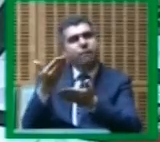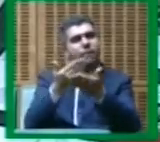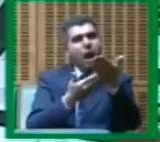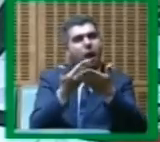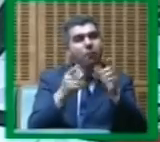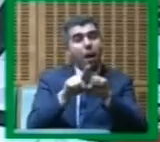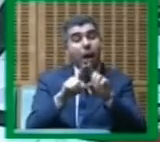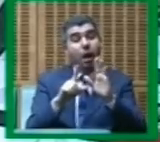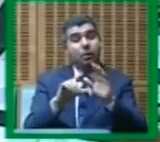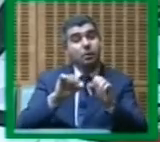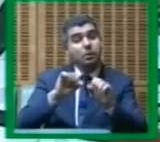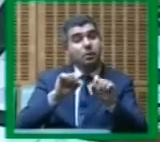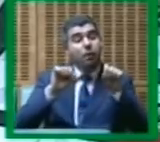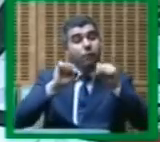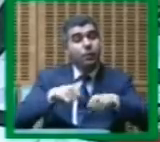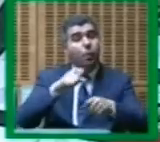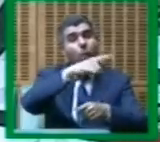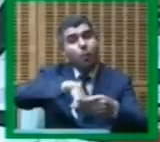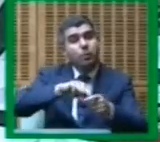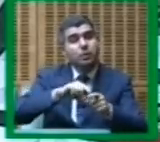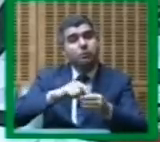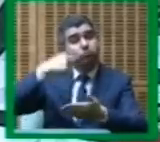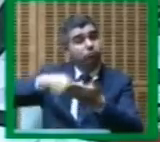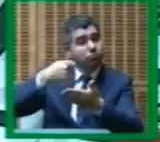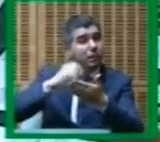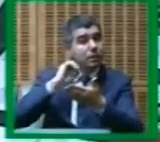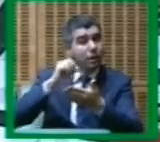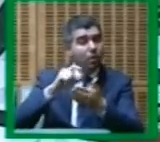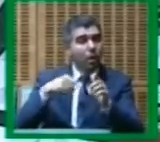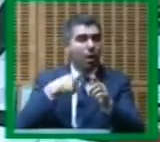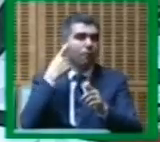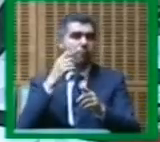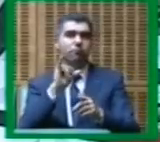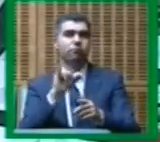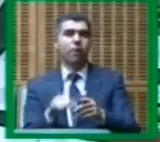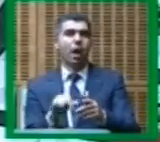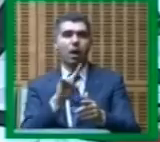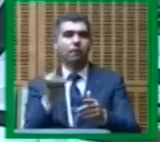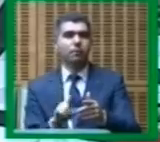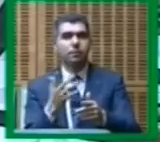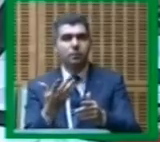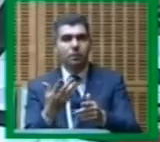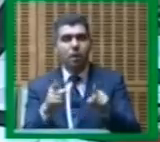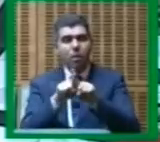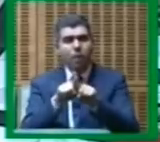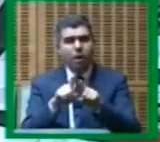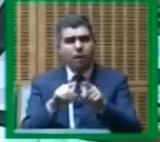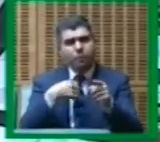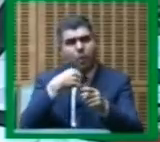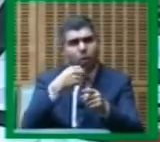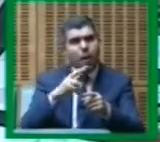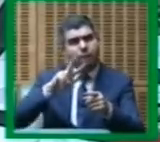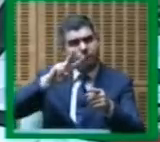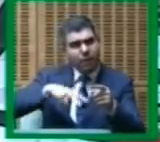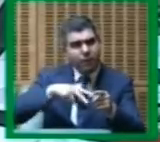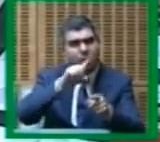اللي كيتحدث على العقوبات كنتحدثوا عليها حنايا هنايا وكنشوفوها في وسائل الاعلام، ولكن هو على حد الان باقي ما هضروش عليها، مع العلم انها غير ماشي مسنيه انها تكون،